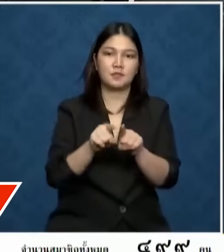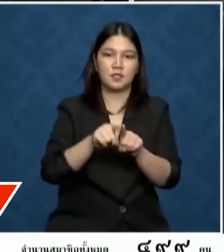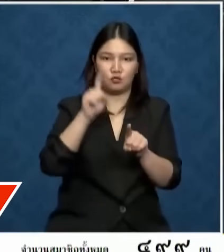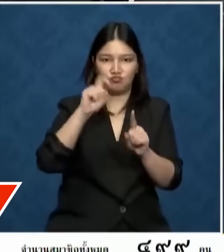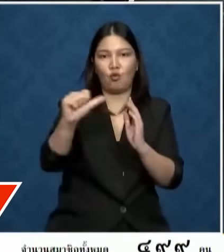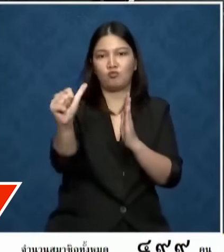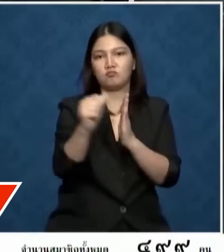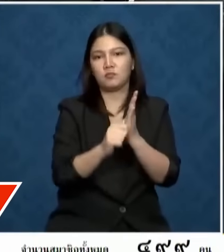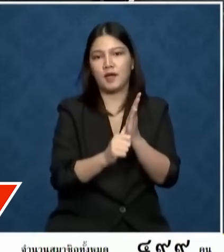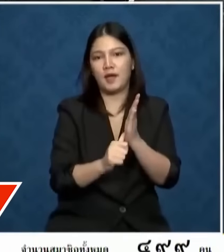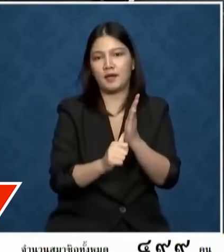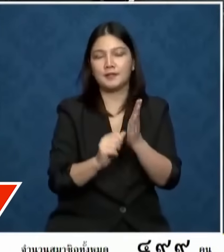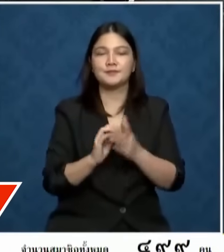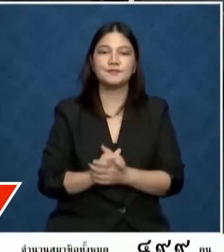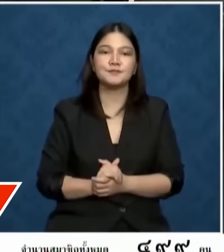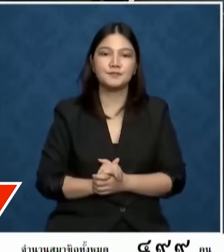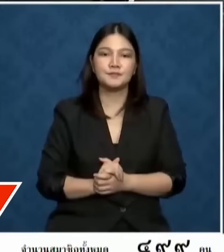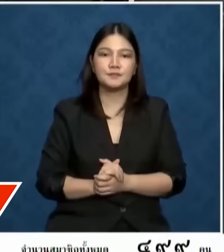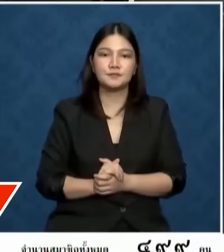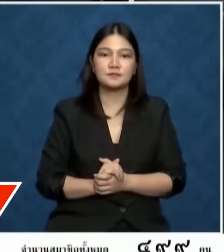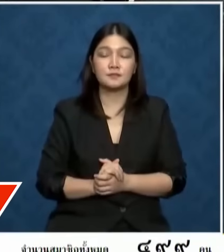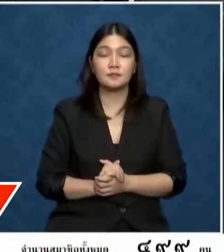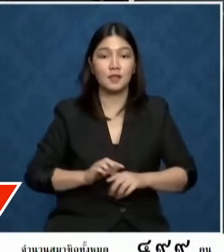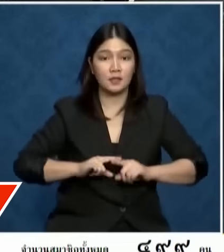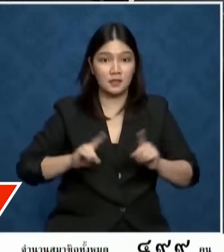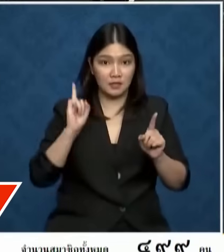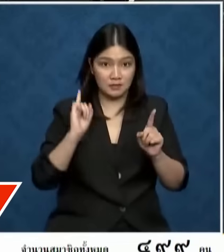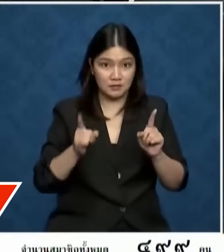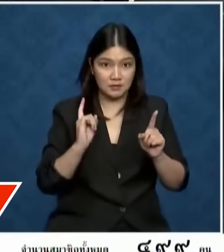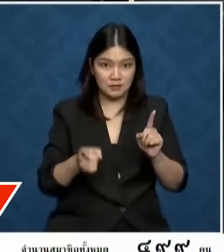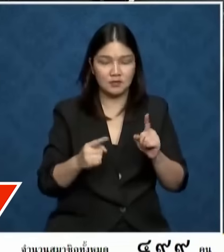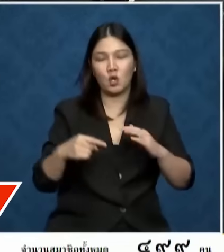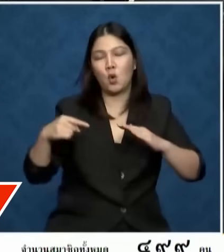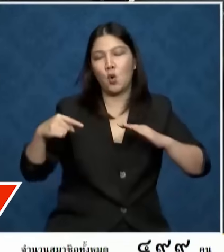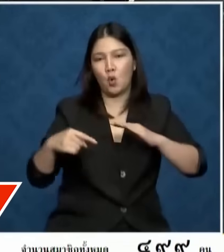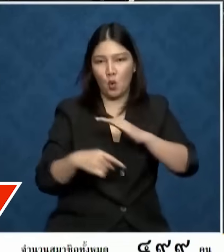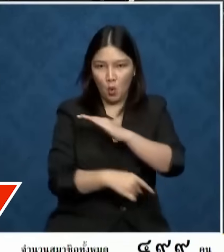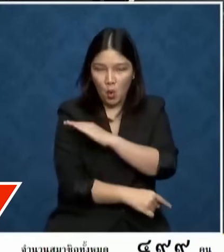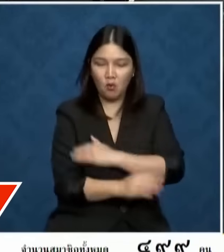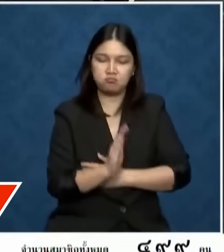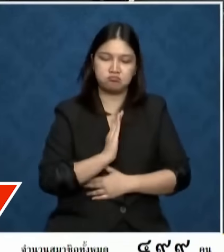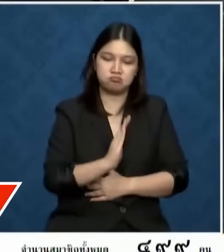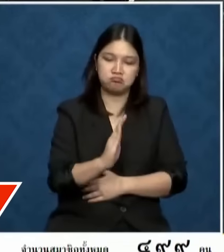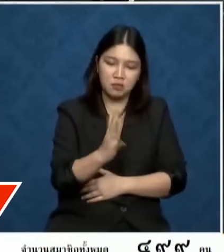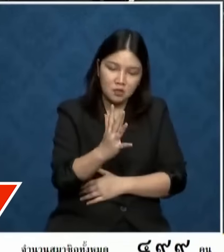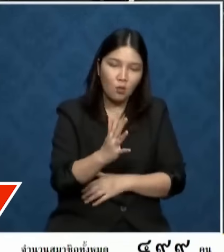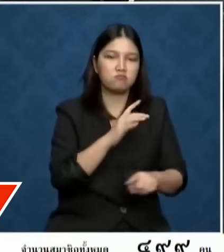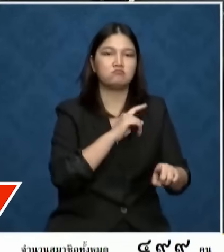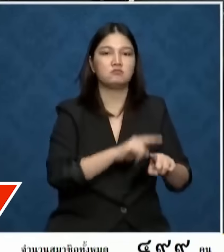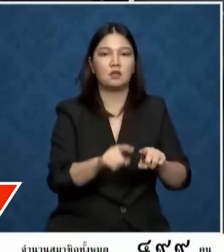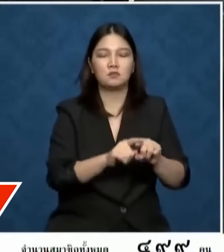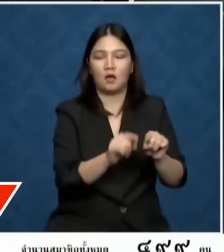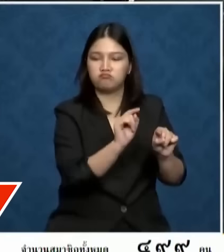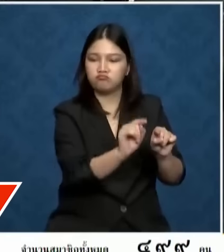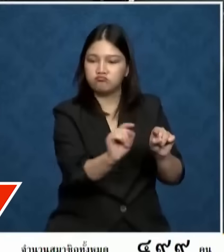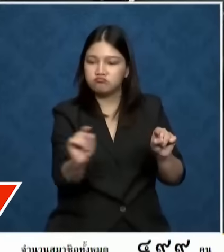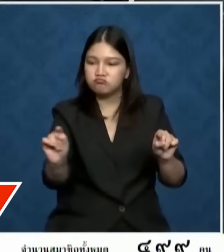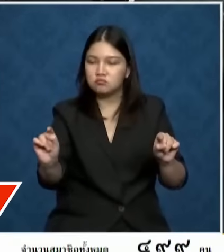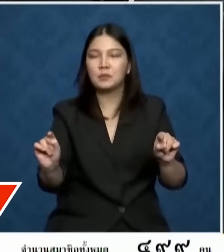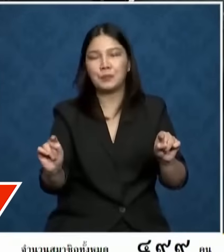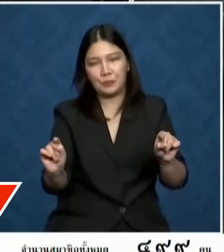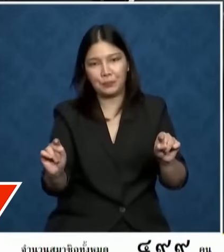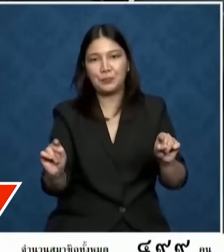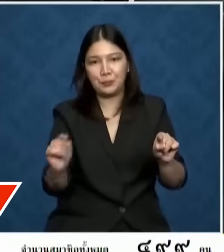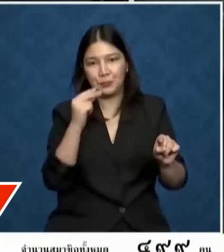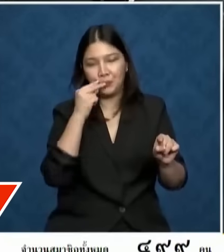ไขครับแต่ทั้งนี้ทั้งนั้นครับการทุจริตคอร์รัปชันต่างๆนานาที่เราพูดกันอยู่นี้มันย่อมมีส่วน